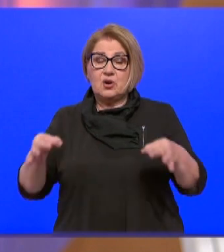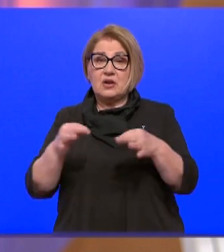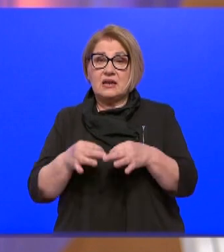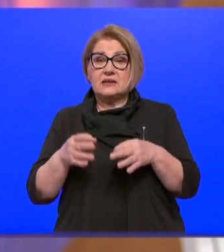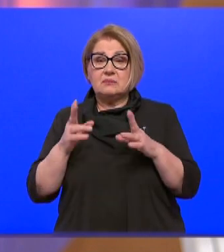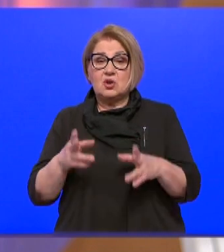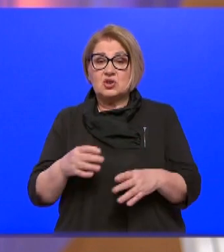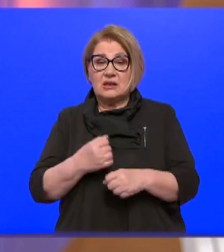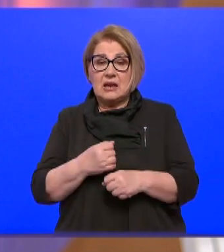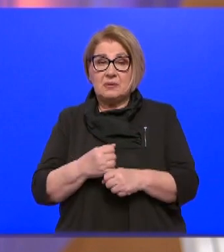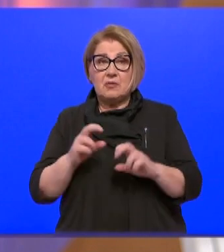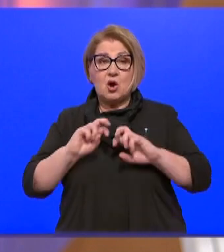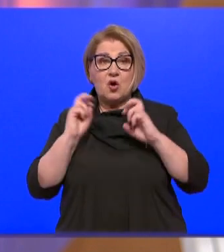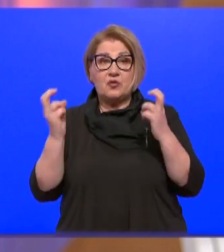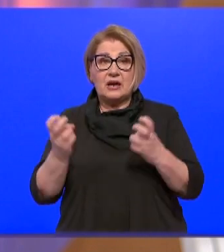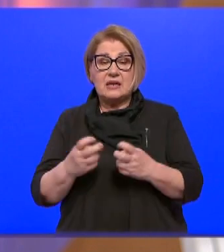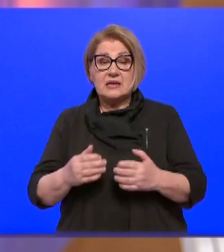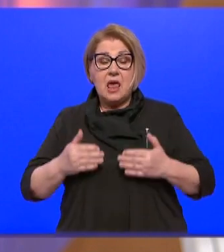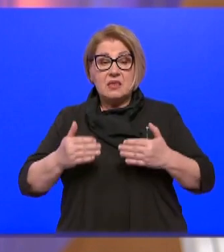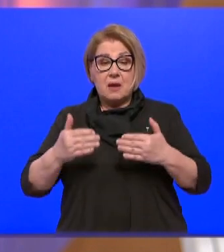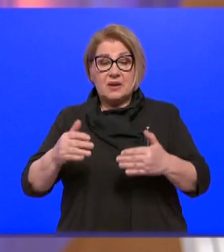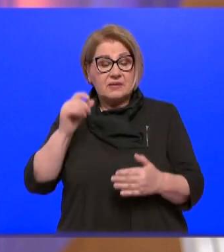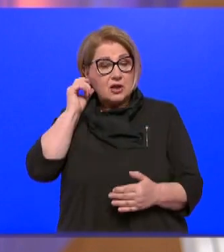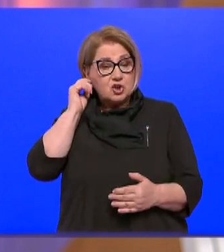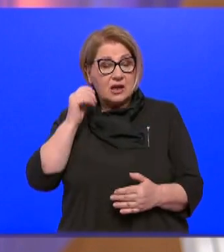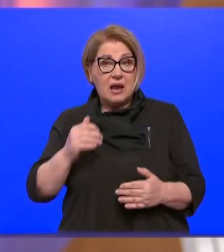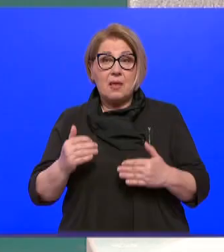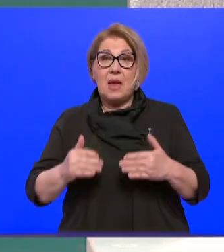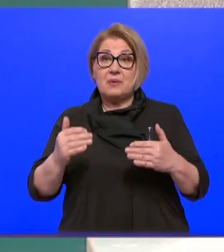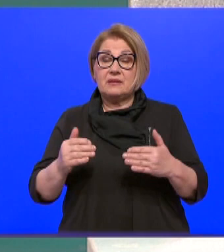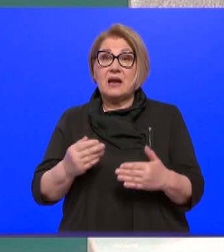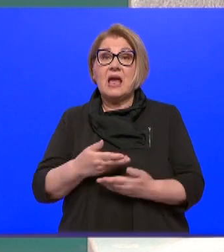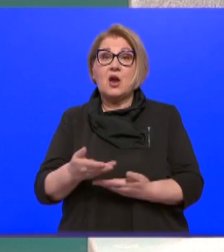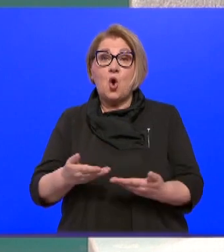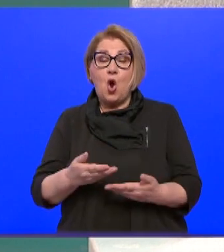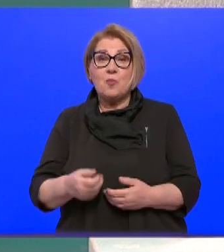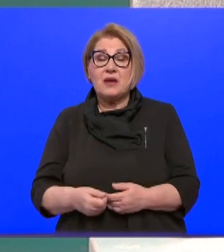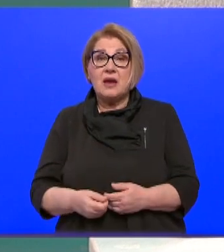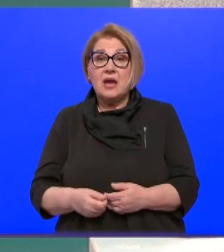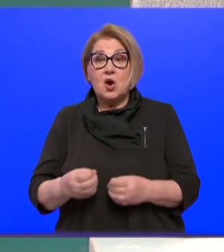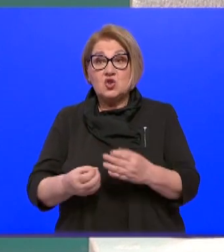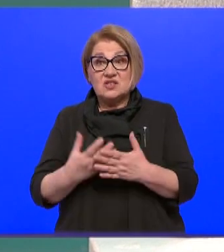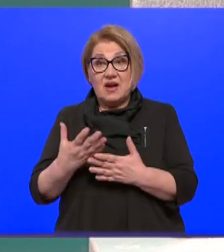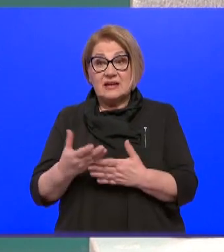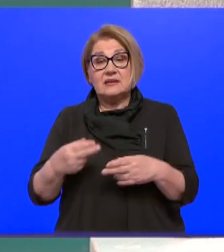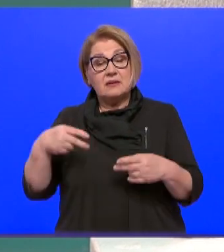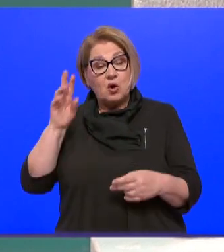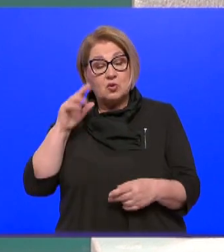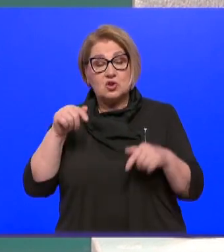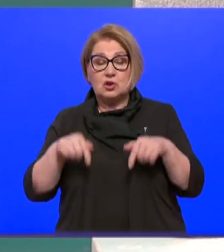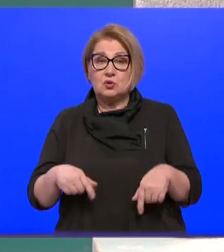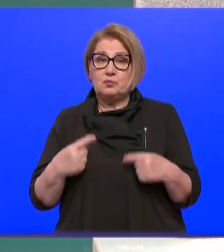zamisliti. Održavamo konferenciju Napredak žena, napredak ekonomije, ostvari potencijal. Jer stvarno tu postoji